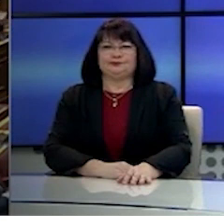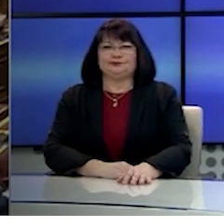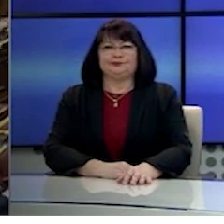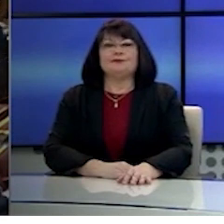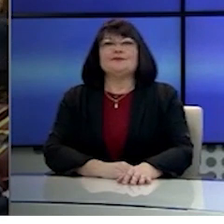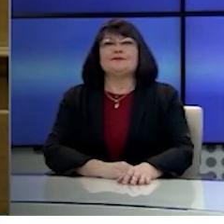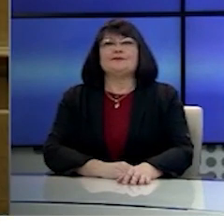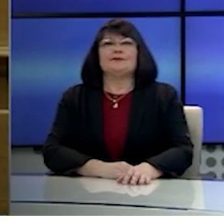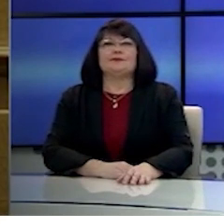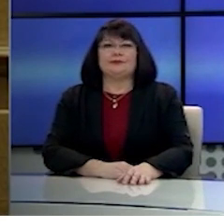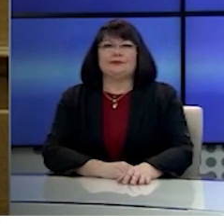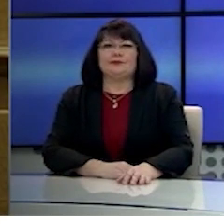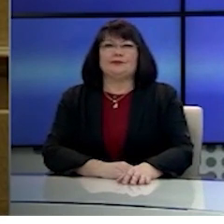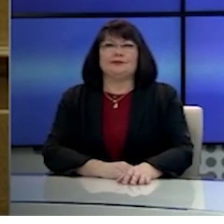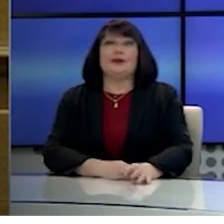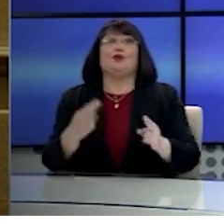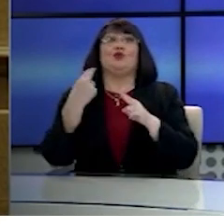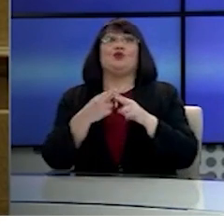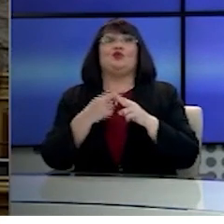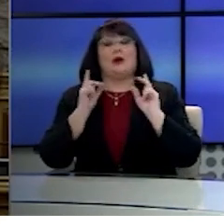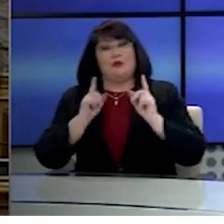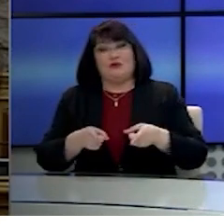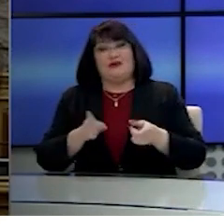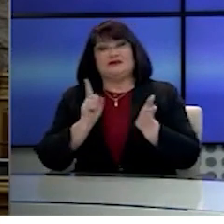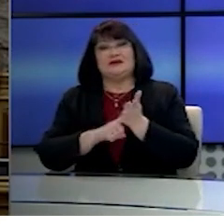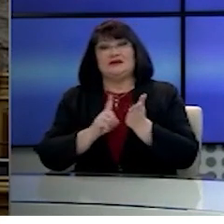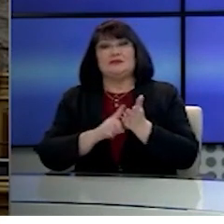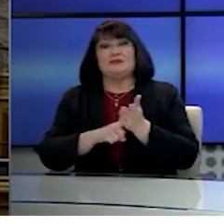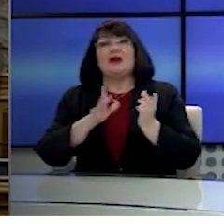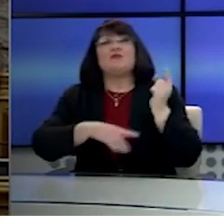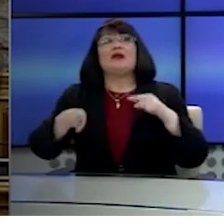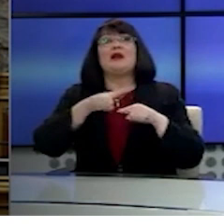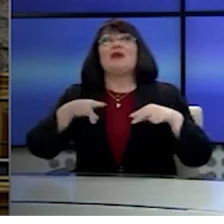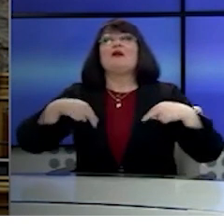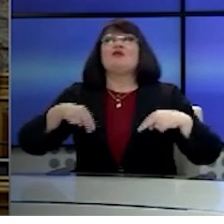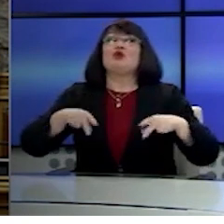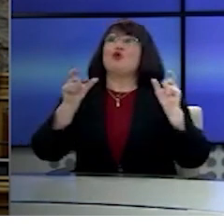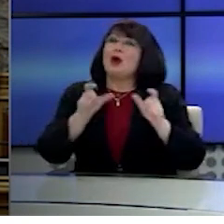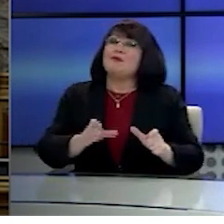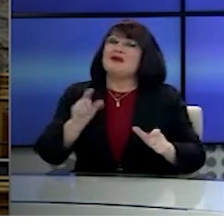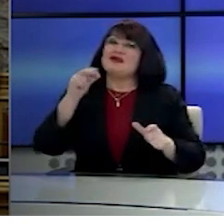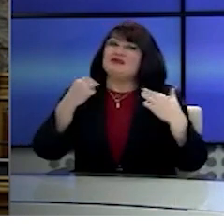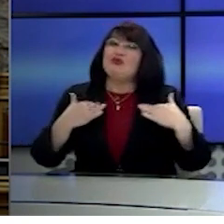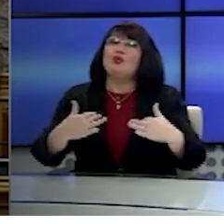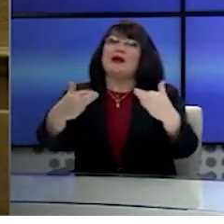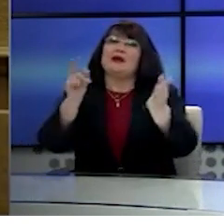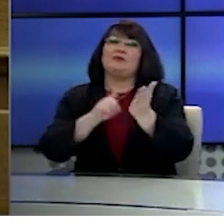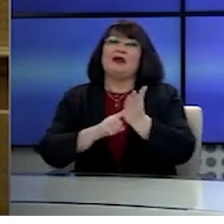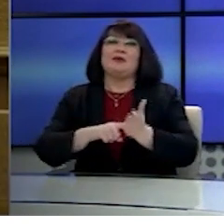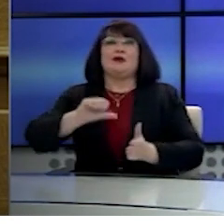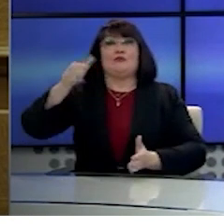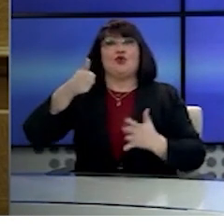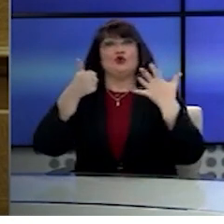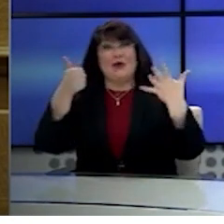Είναι η μεγάλη απόφαση την οποία πρέπει να πάρουμε ως χώρα, ως Υπουργείο Εθνικής Άμυνας, ως Εθνική Αντιπροσωπεία, το πρώτο εξάμηνο